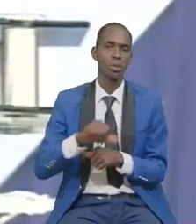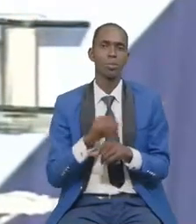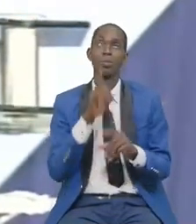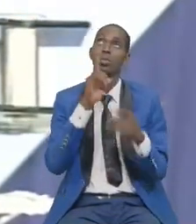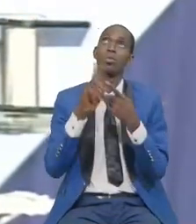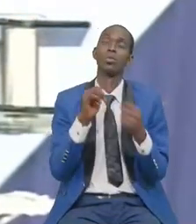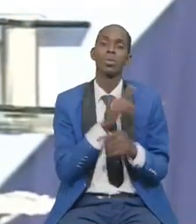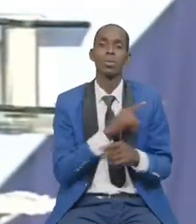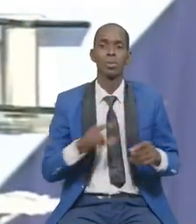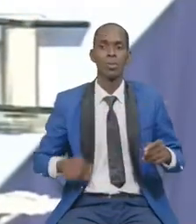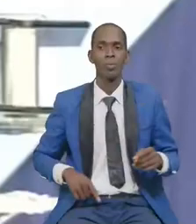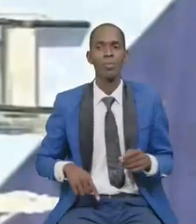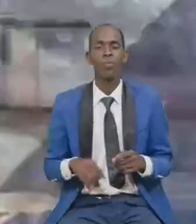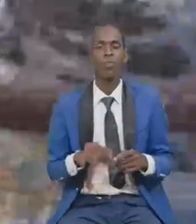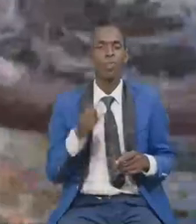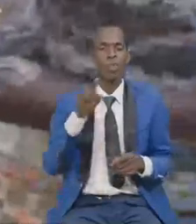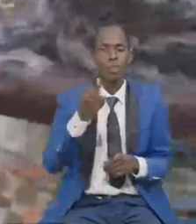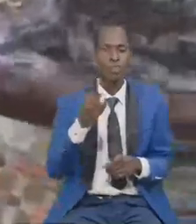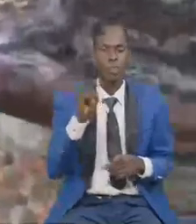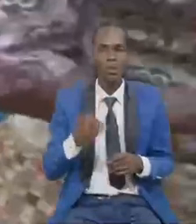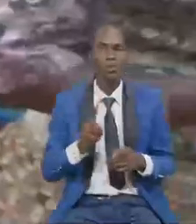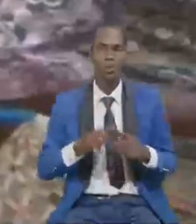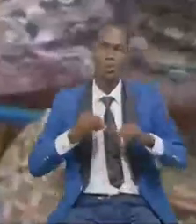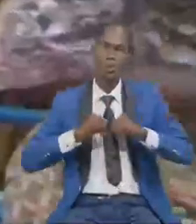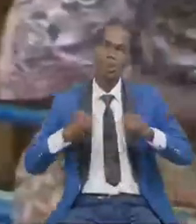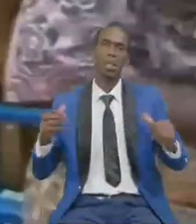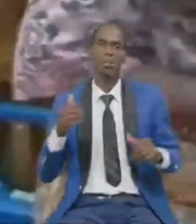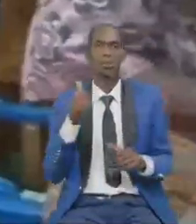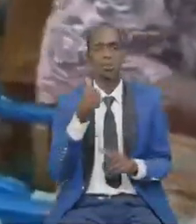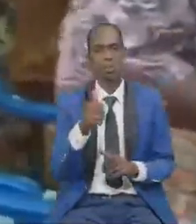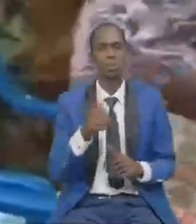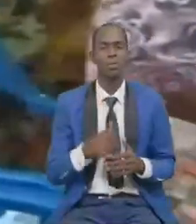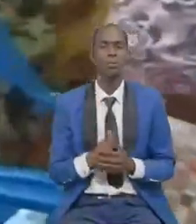il exige et demande le renoncement à soi.